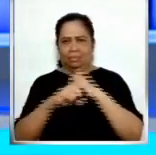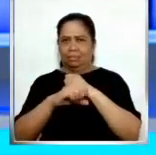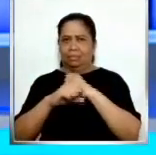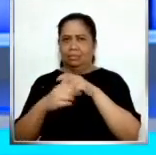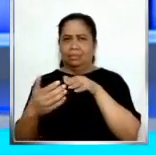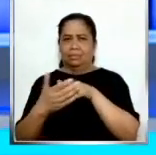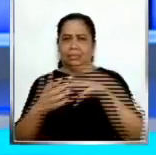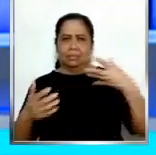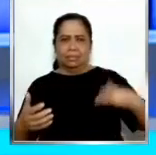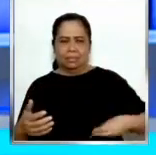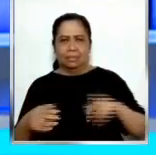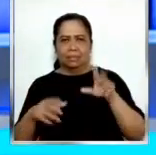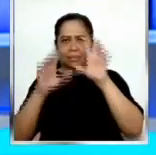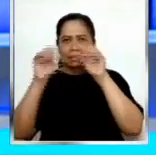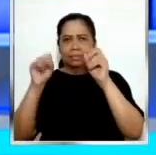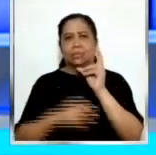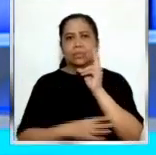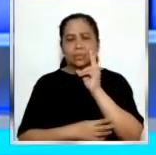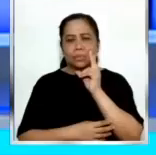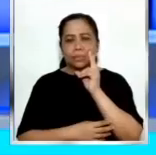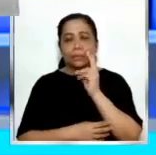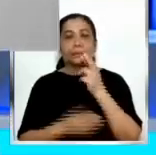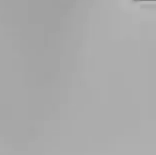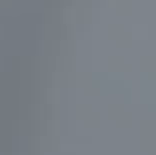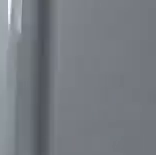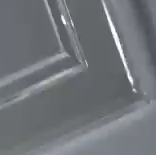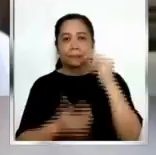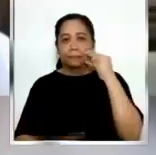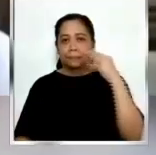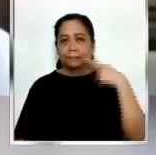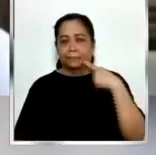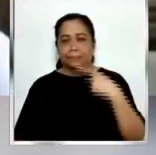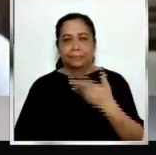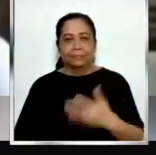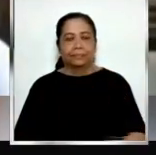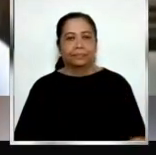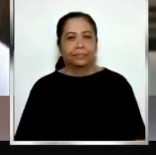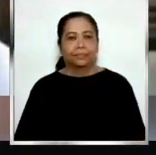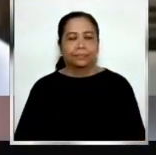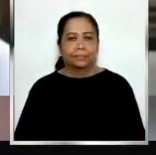ni Pangulong Duterte. Nakatutok si Maki Pulido. Bakit po siya natigil?